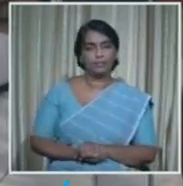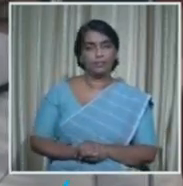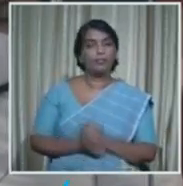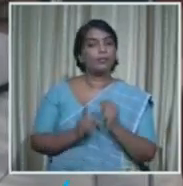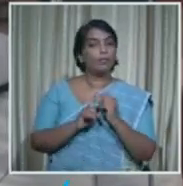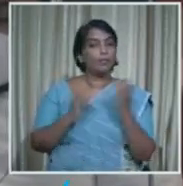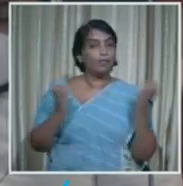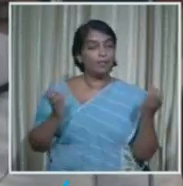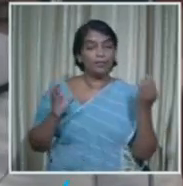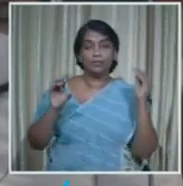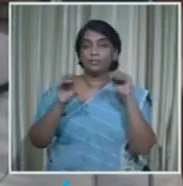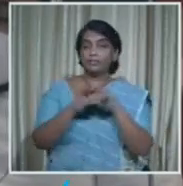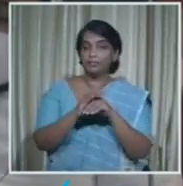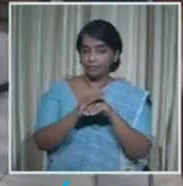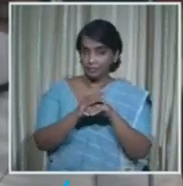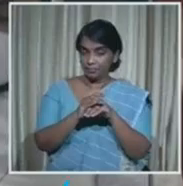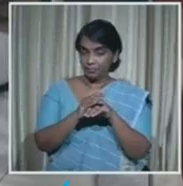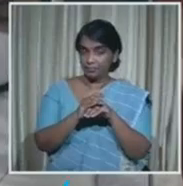පොළොන්නරුවෙන් ඉදිරිපත් වෙච්ච